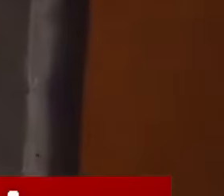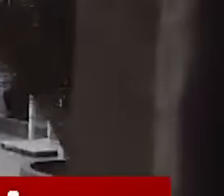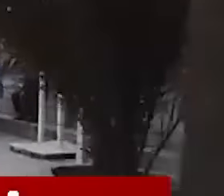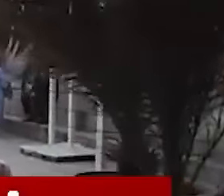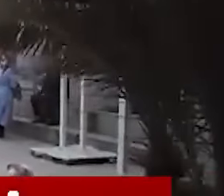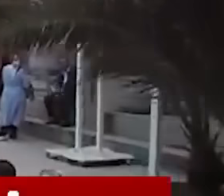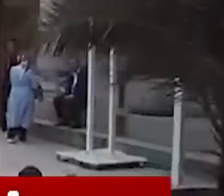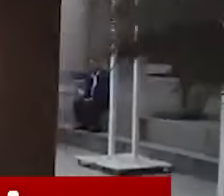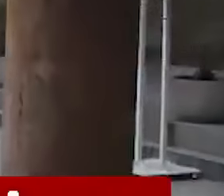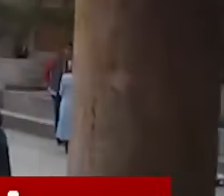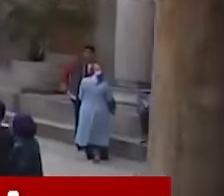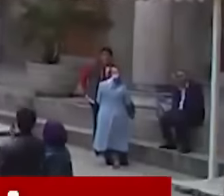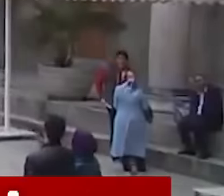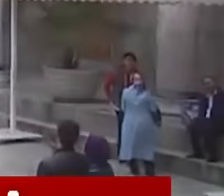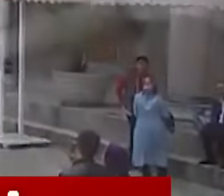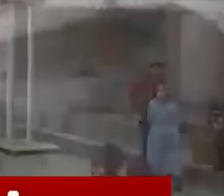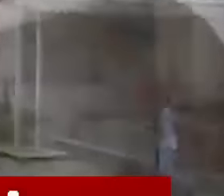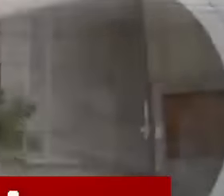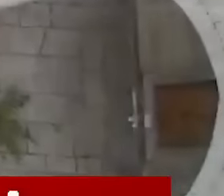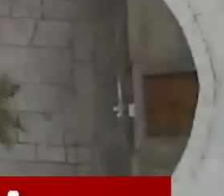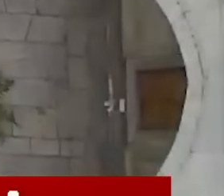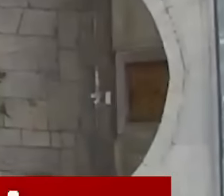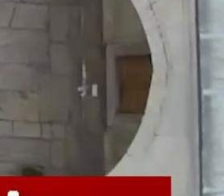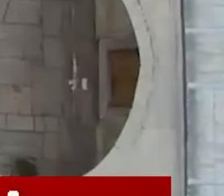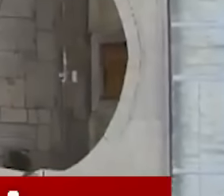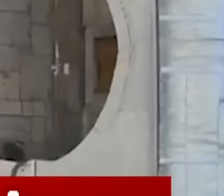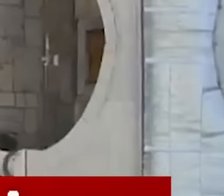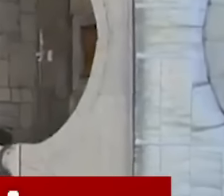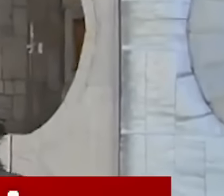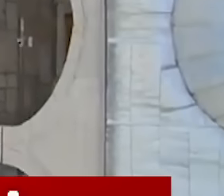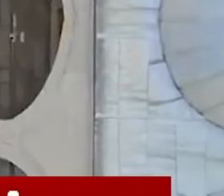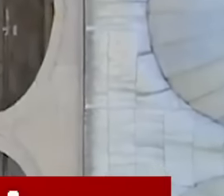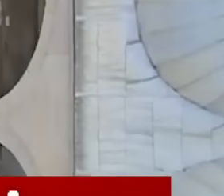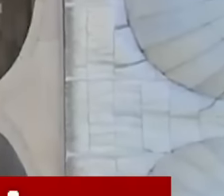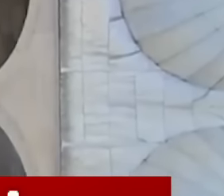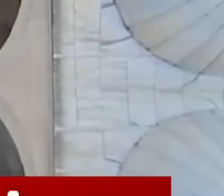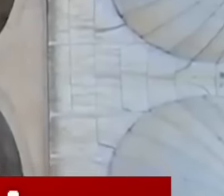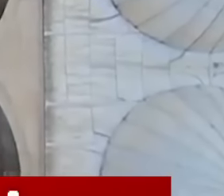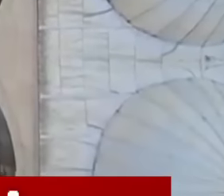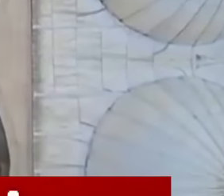felah. Allahu ekber, Allahu ekber. La